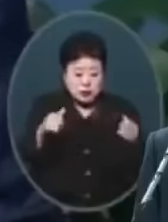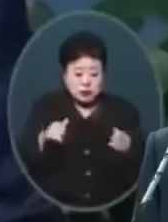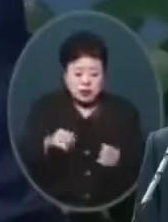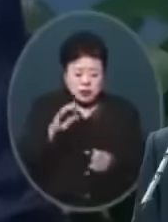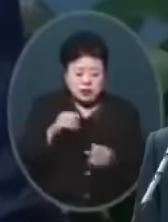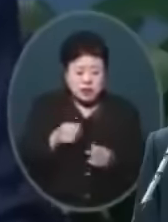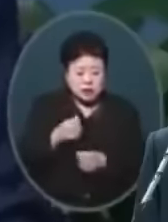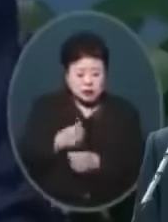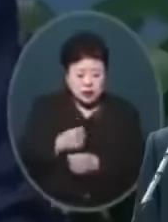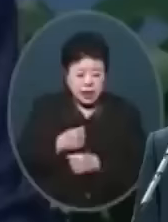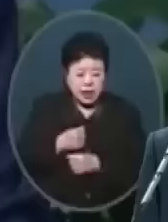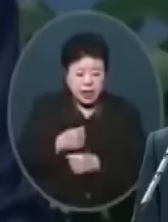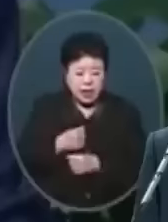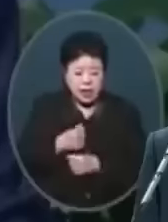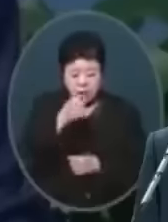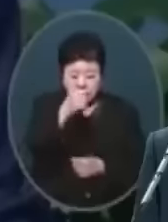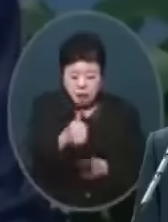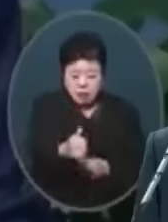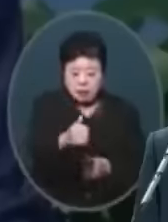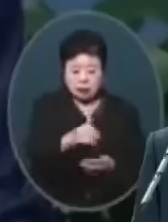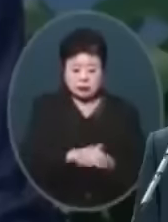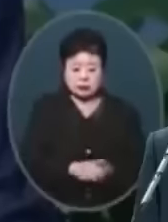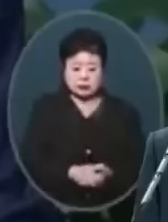블레셋 군대들의 대장입니다.